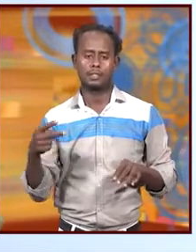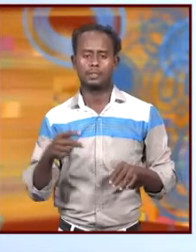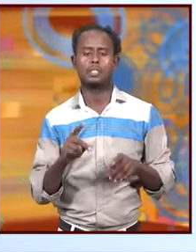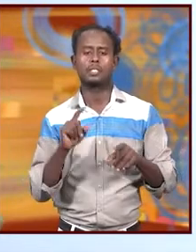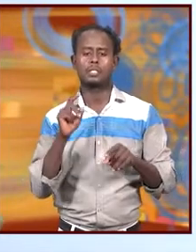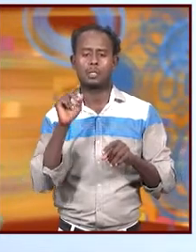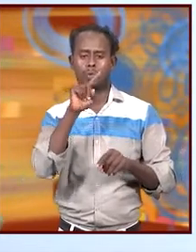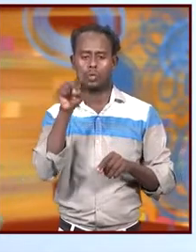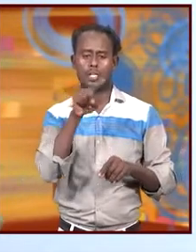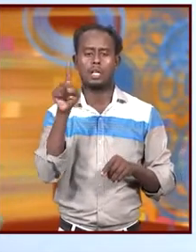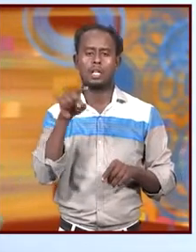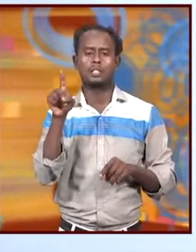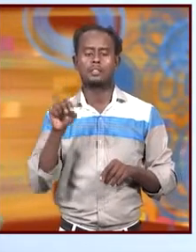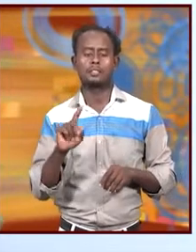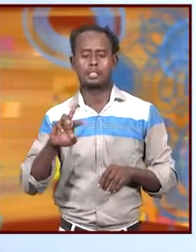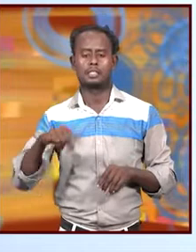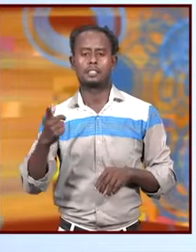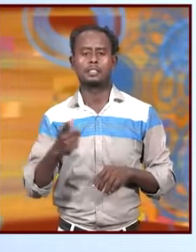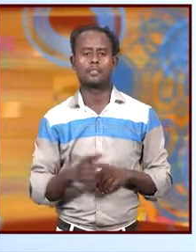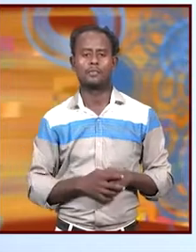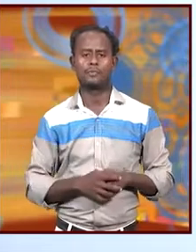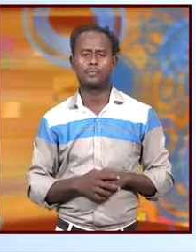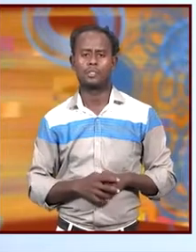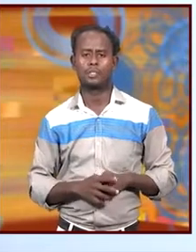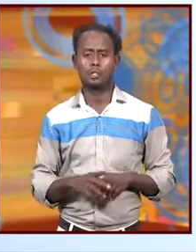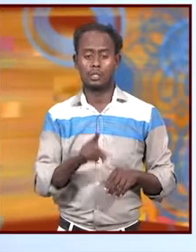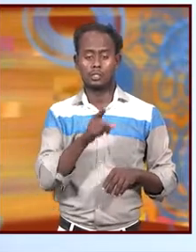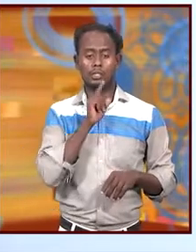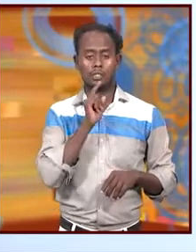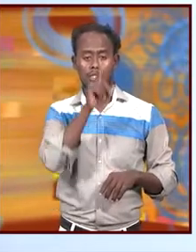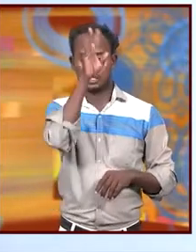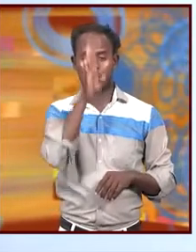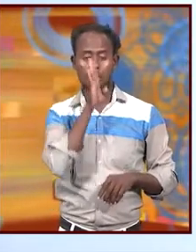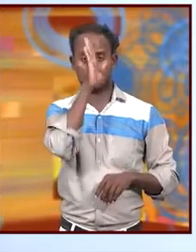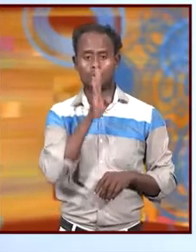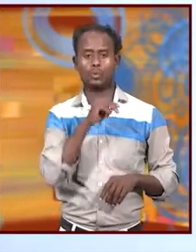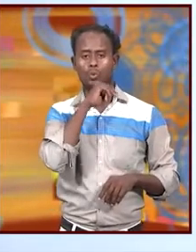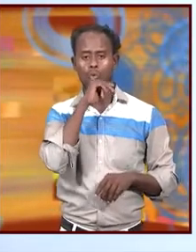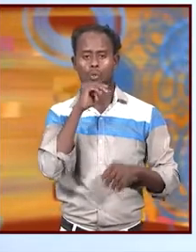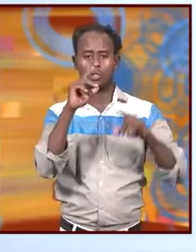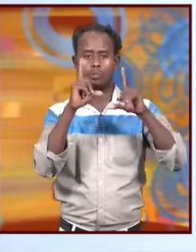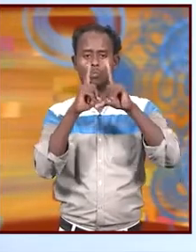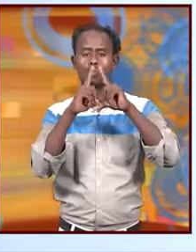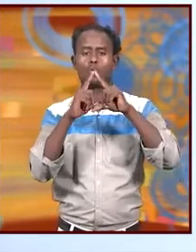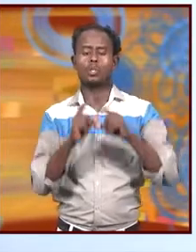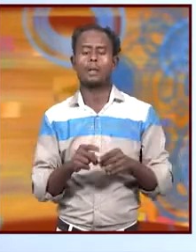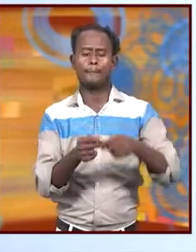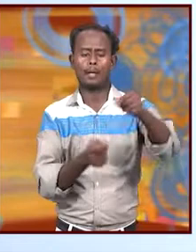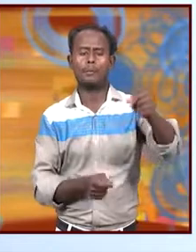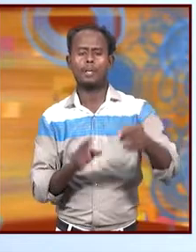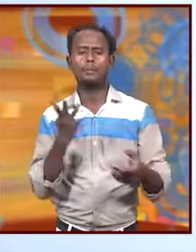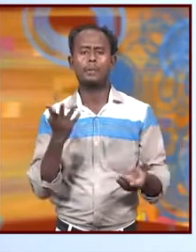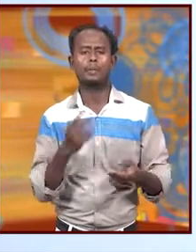அலகு ஆகும். அடுத்து செங்கோண முக்கோணத்தினுடைய பரப்பளவு. செங்கோண முக்கோணம் எவ்வாறு